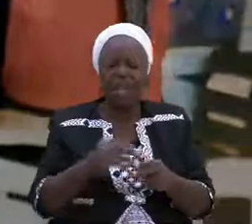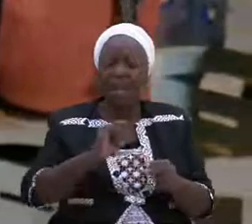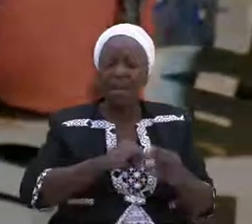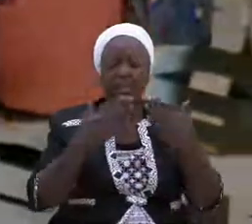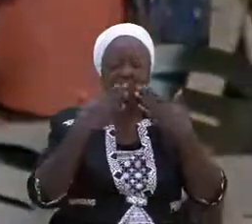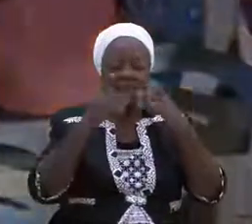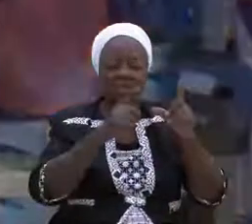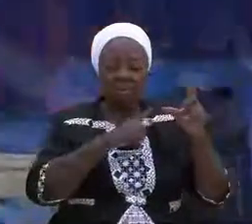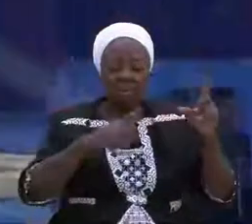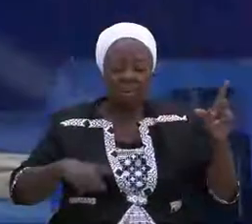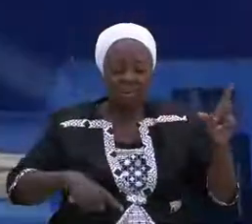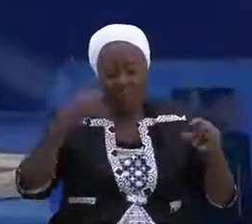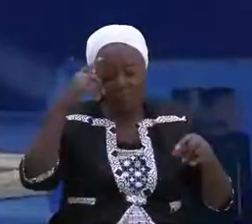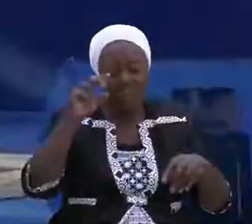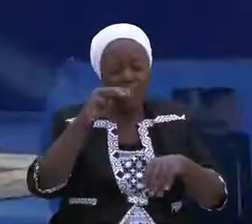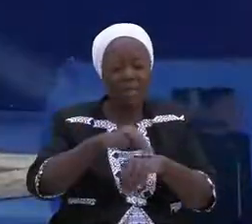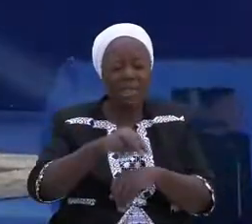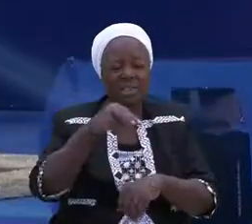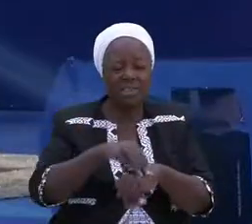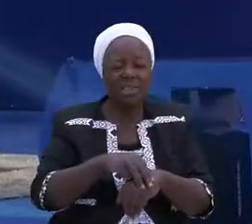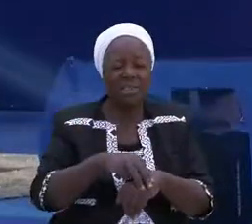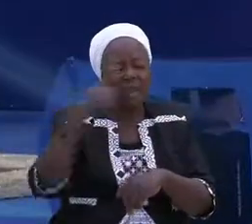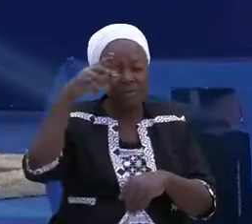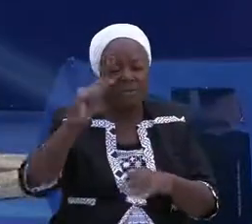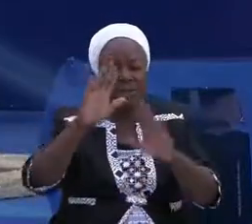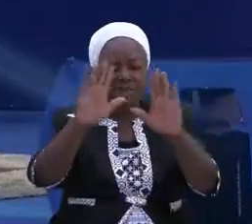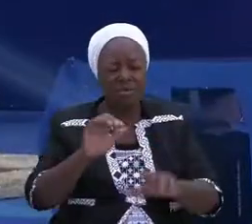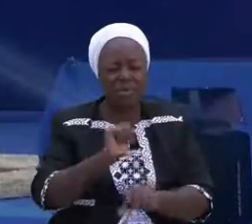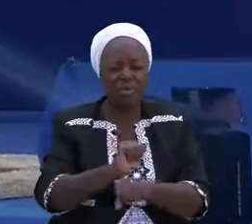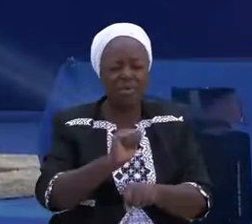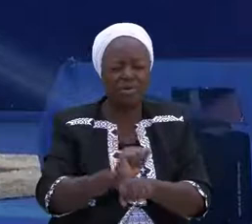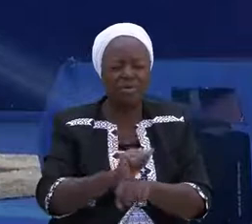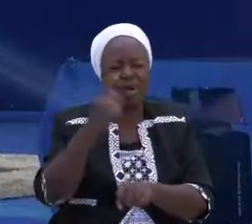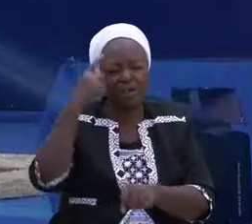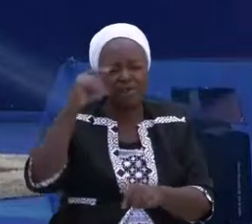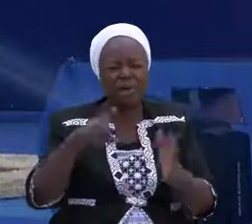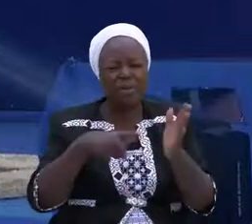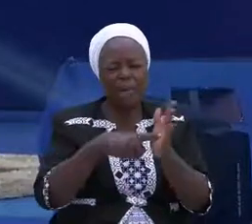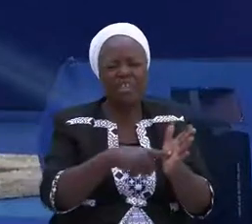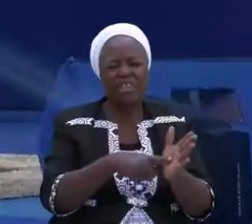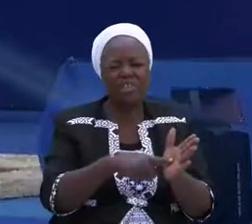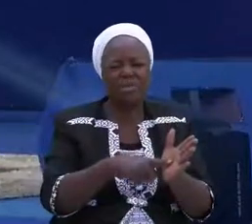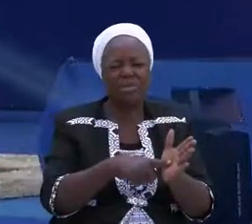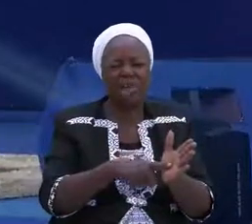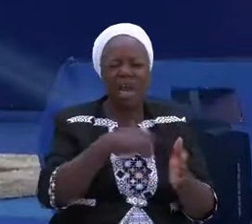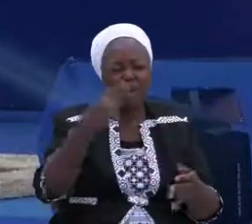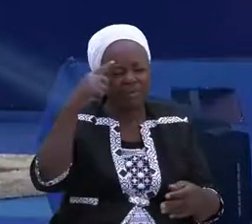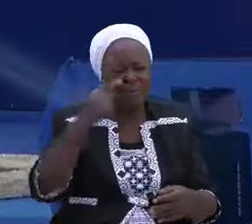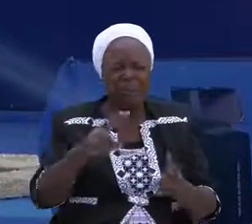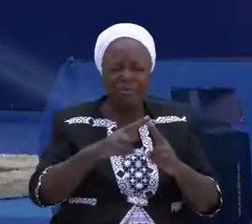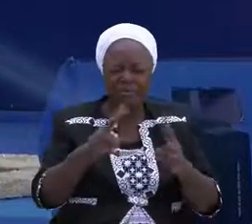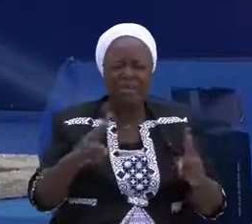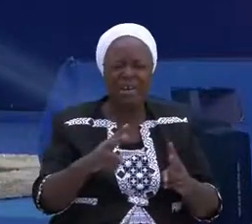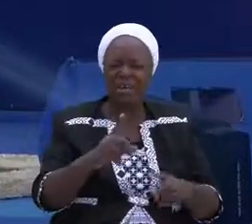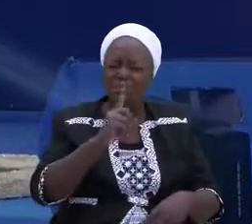Je te remercie Seigneur pour le message, pour les miracles, pour la manifestation et pour